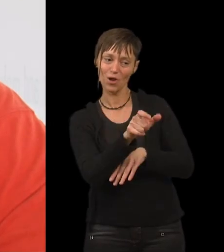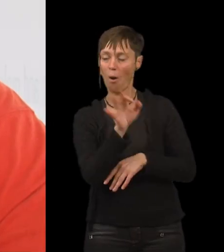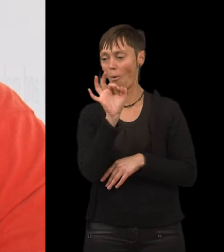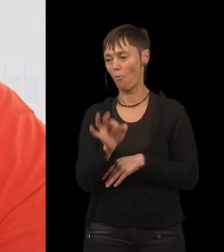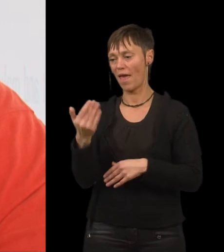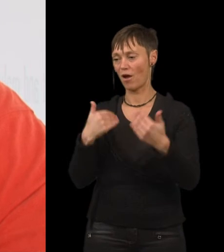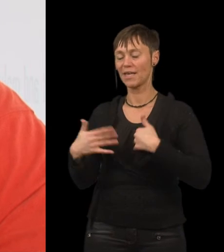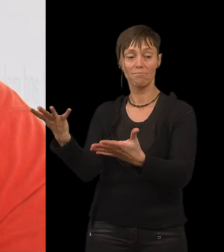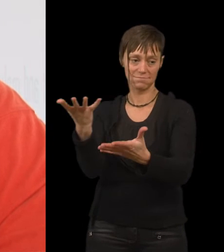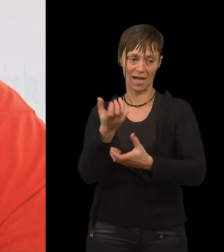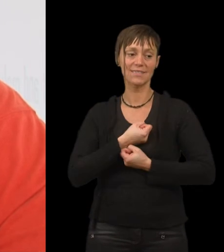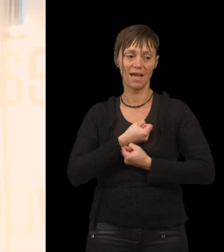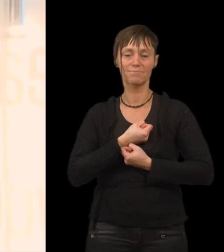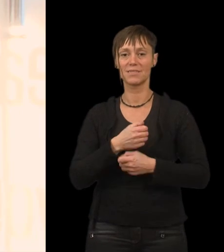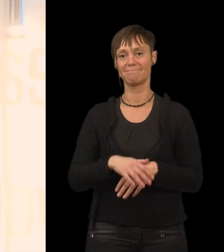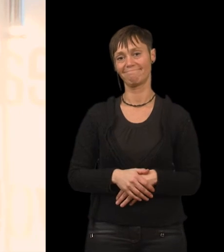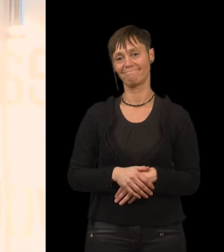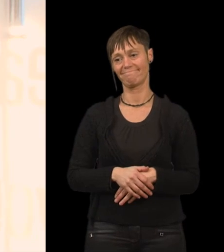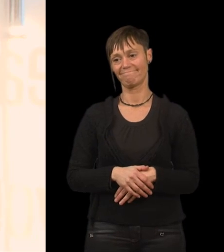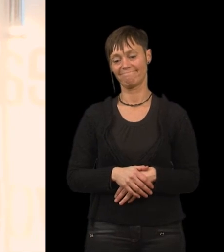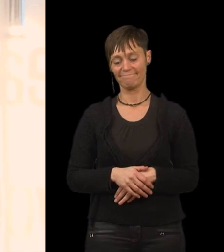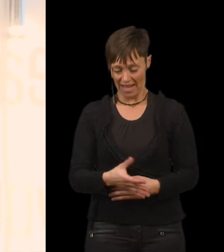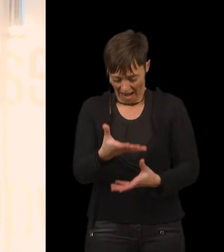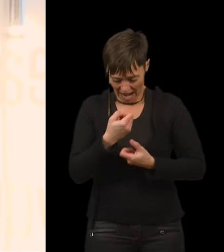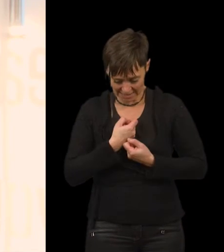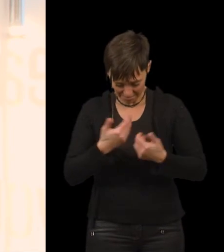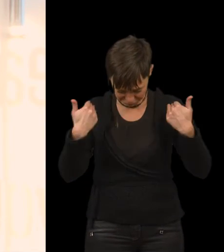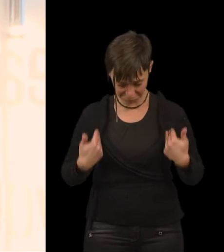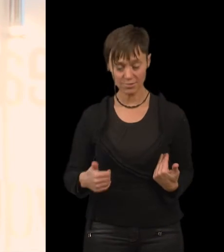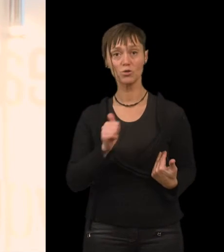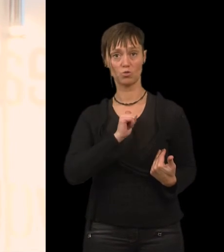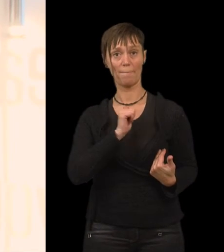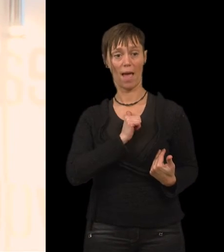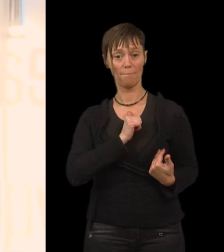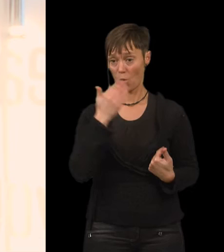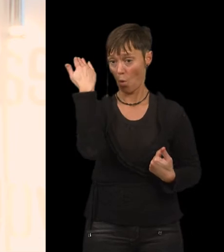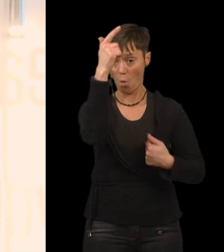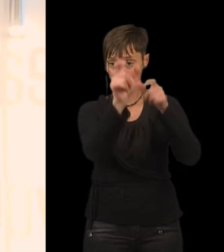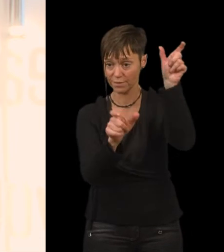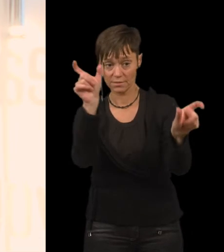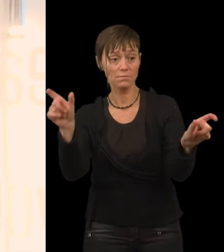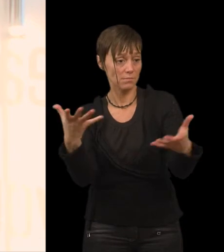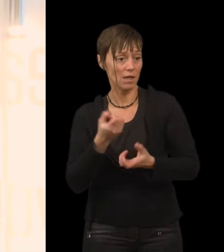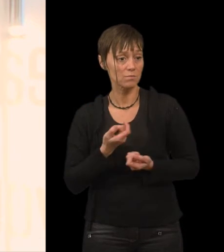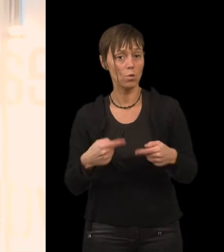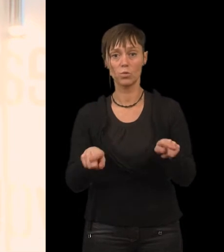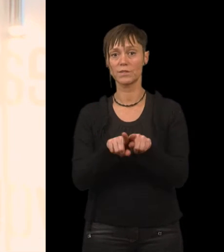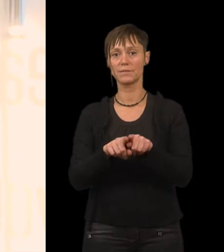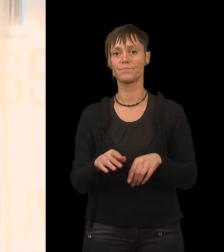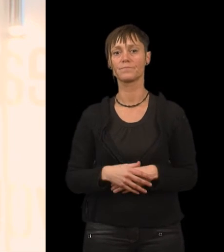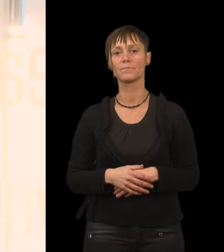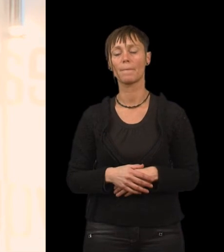de conscience. J'espère que le film donne le clic, que les gens acceptent les